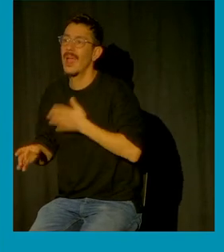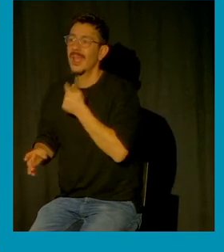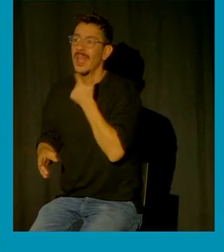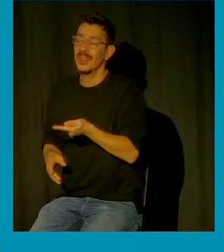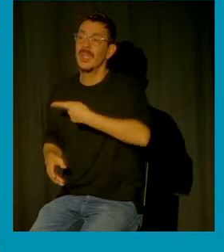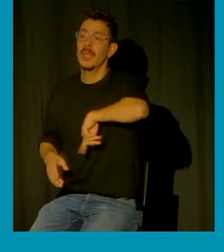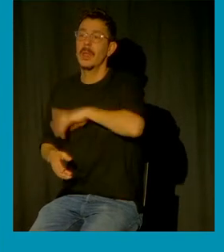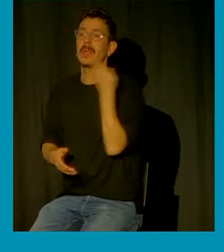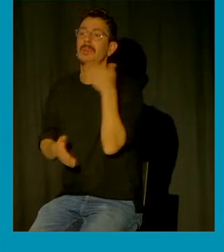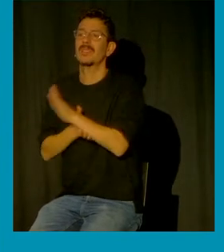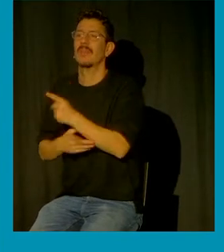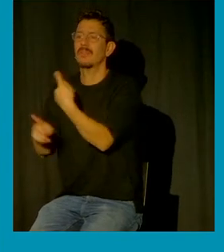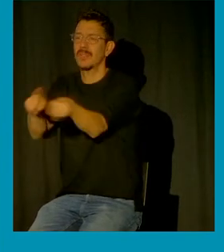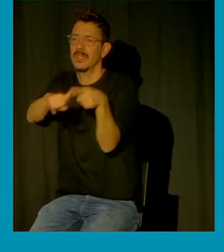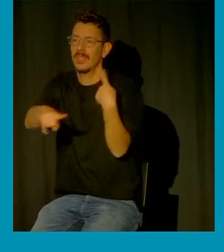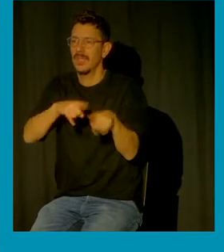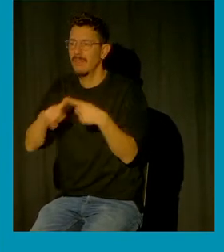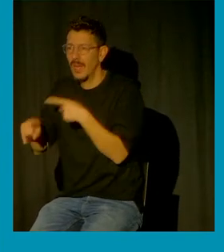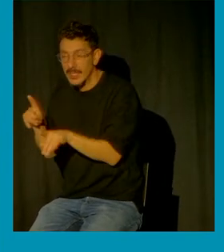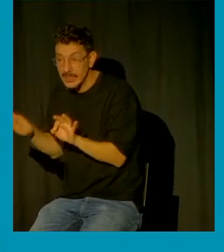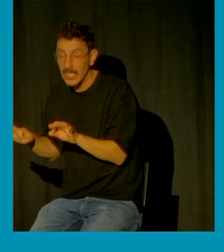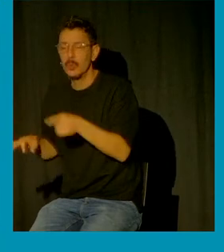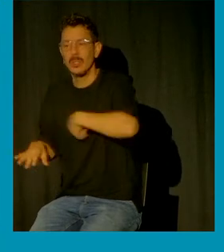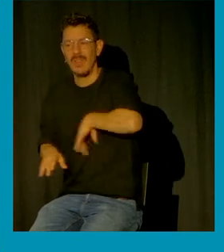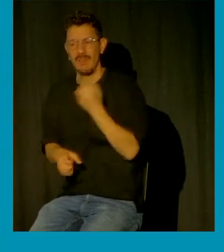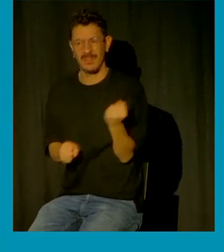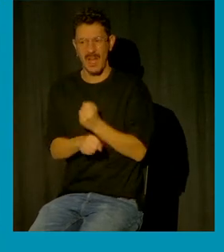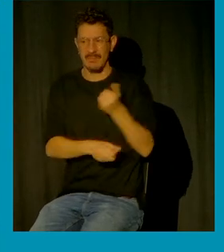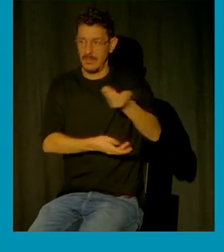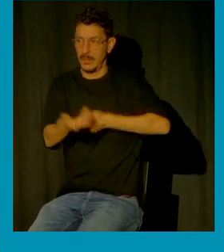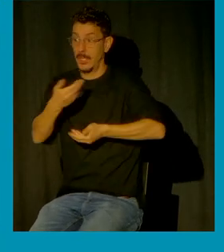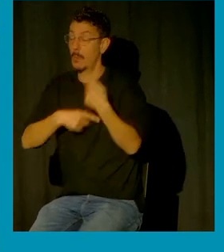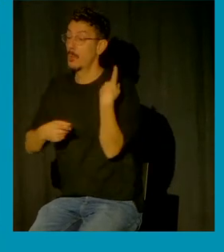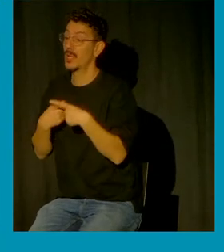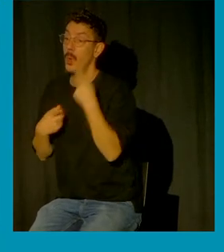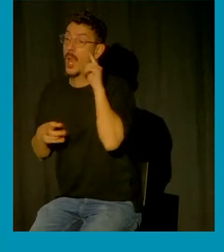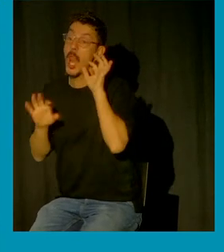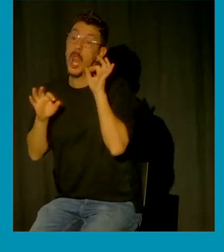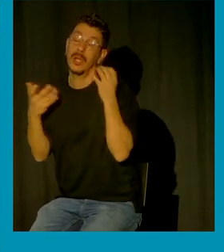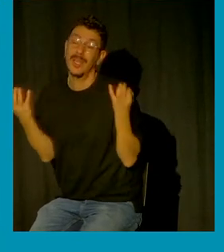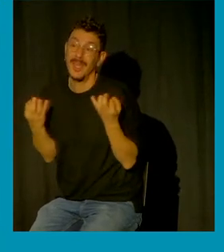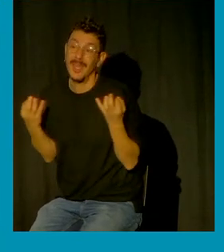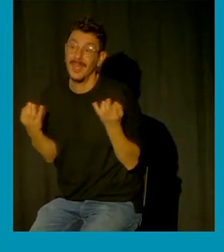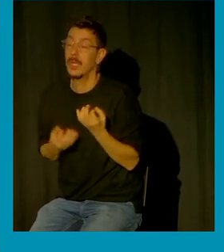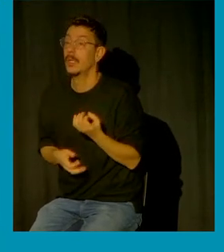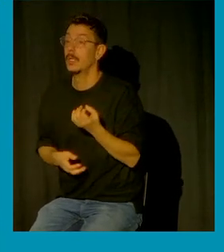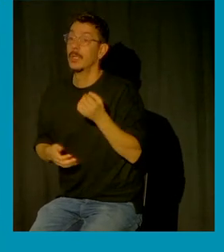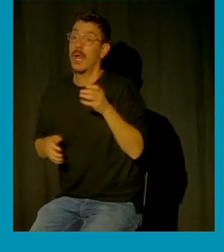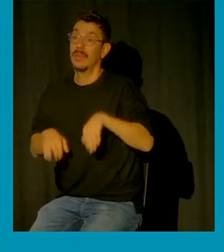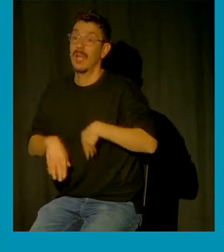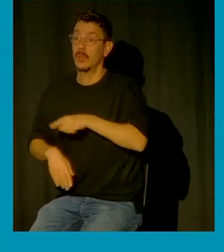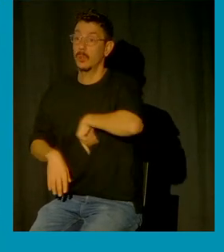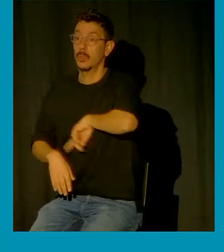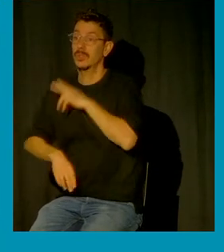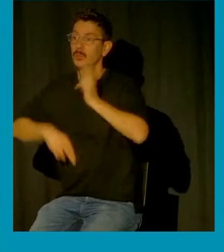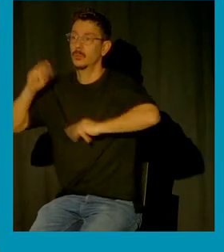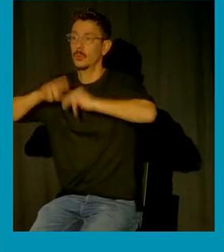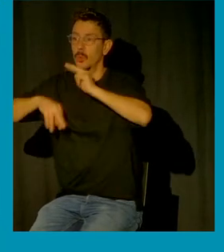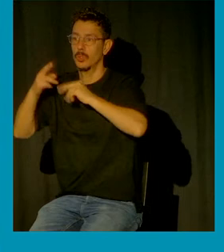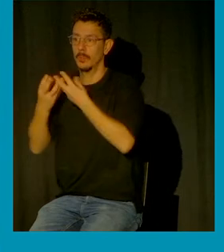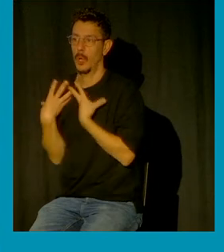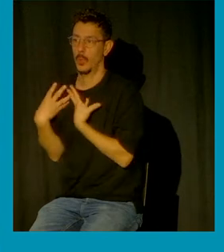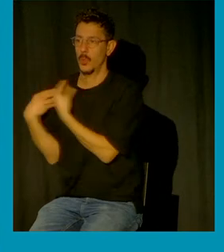representants que hem de treballar plegats i plegades perquè una de les lògiques també és construir és construir conjuntament